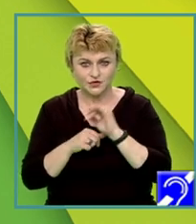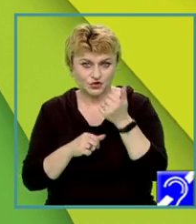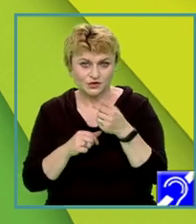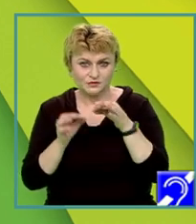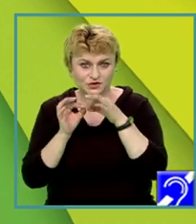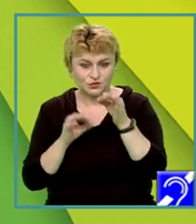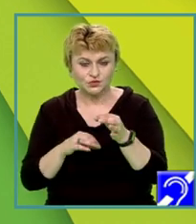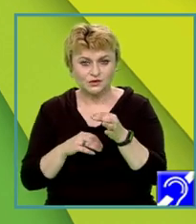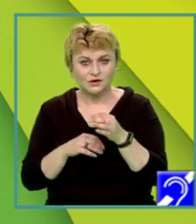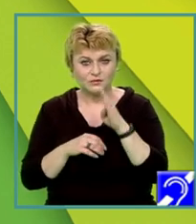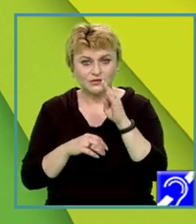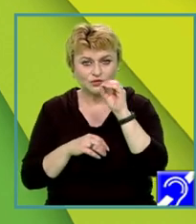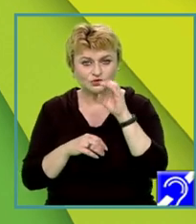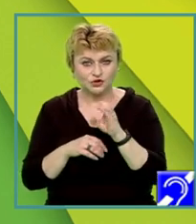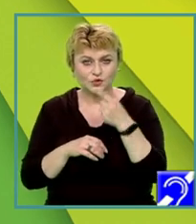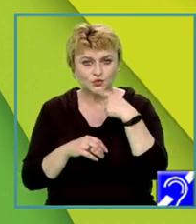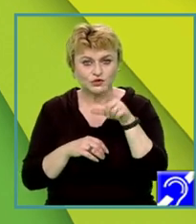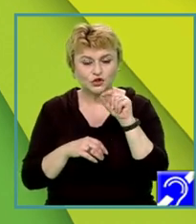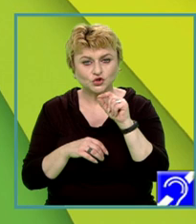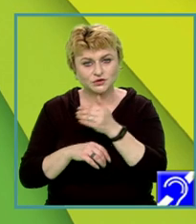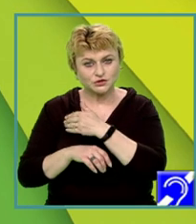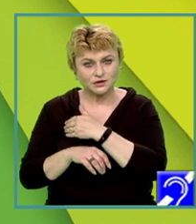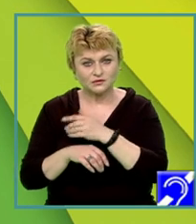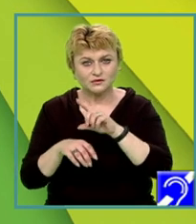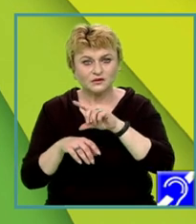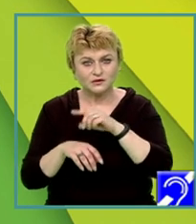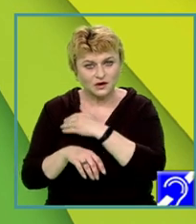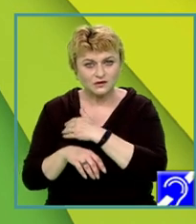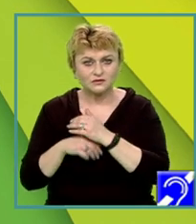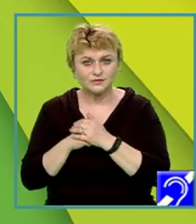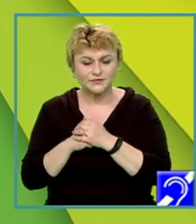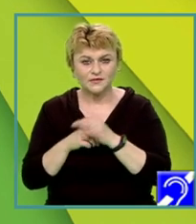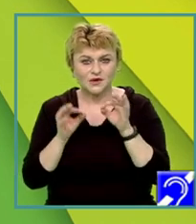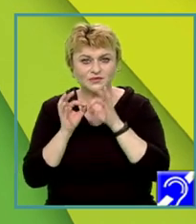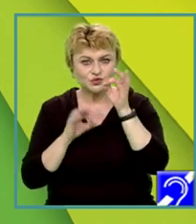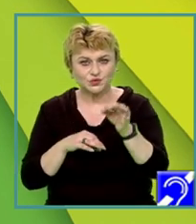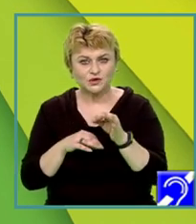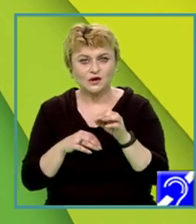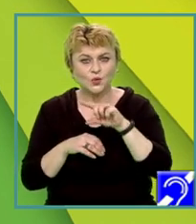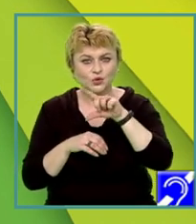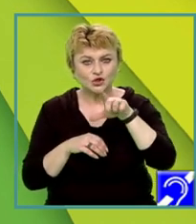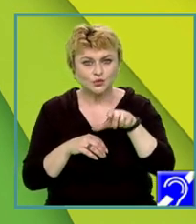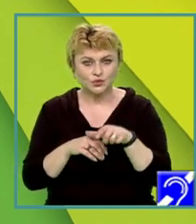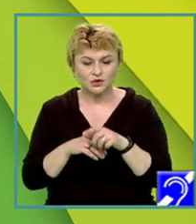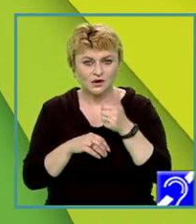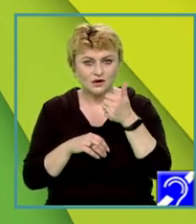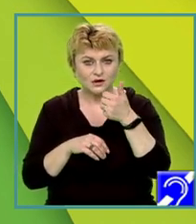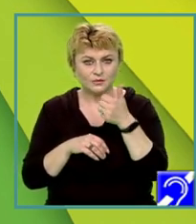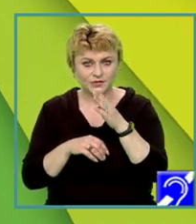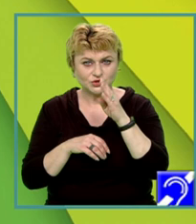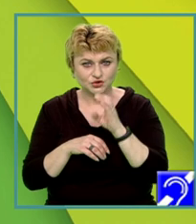b o c 120 de grade măsura unghiului abc ni se cere